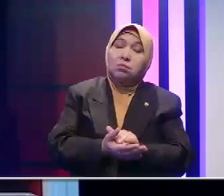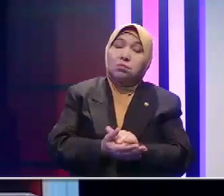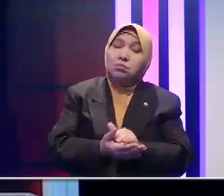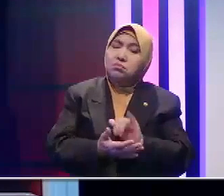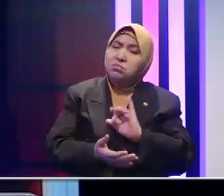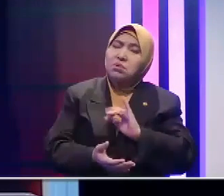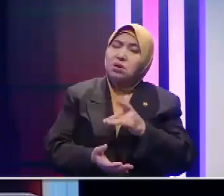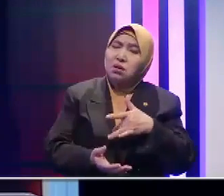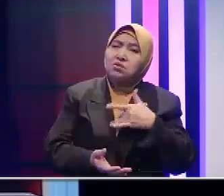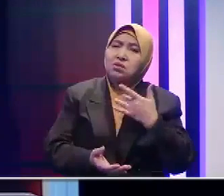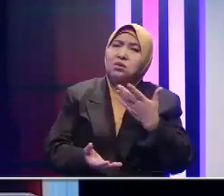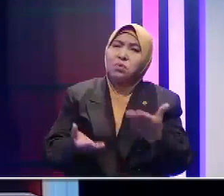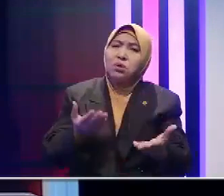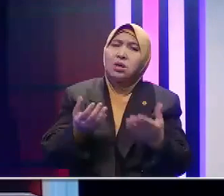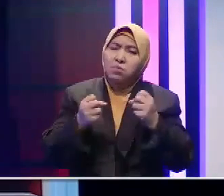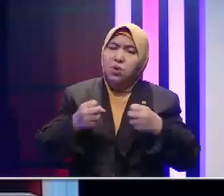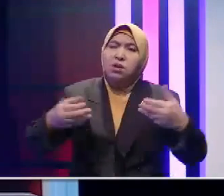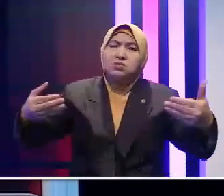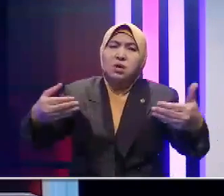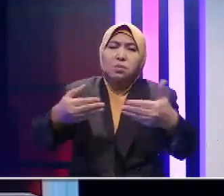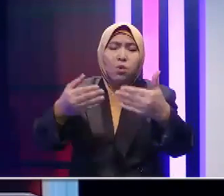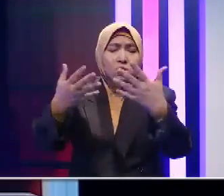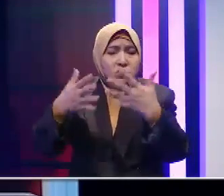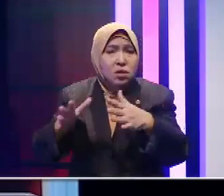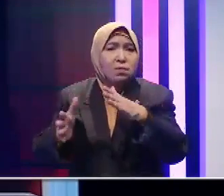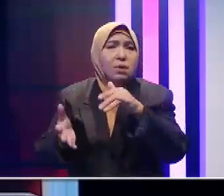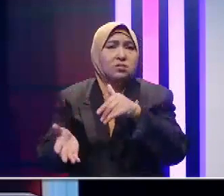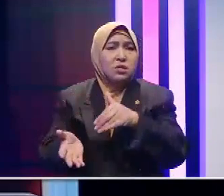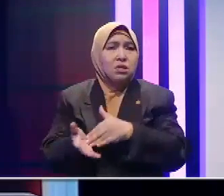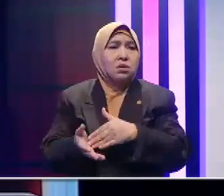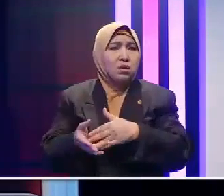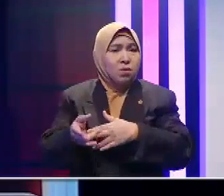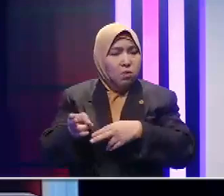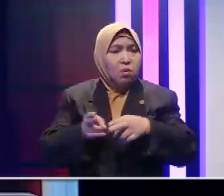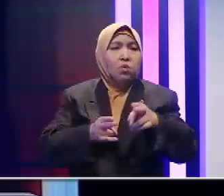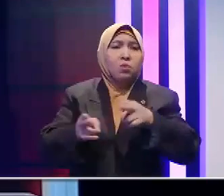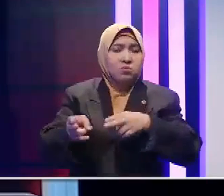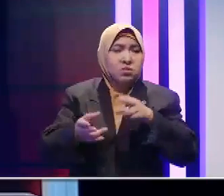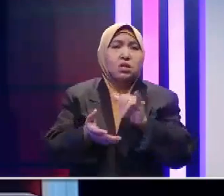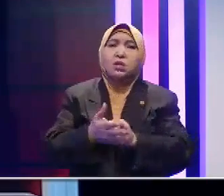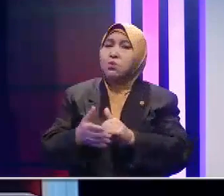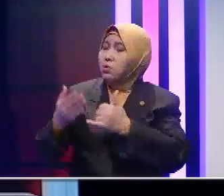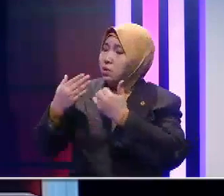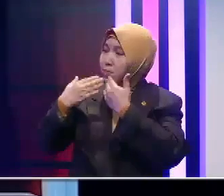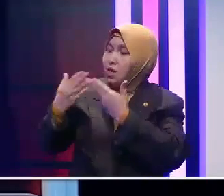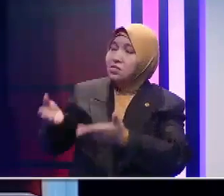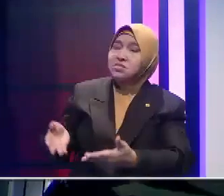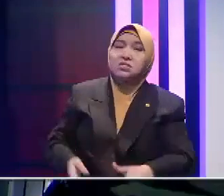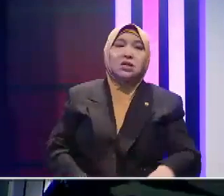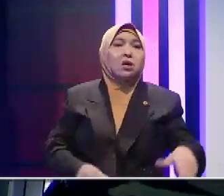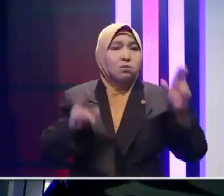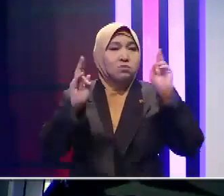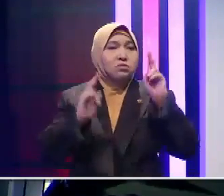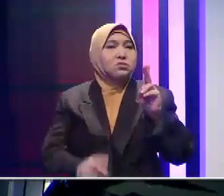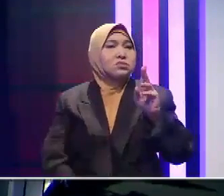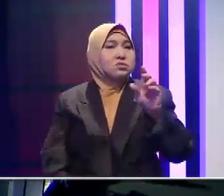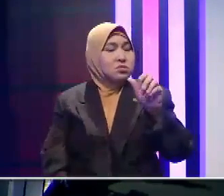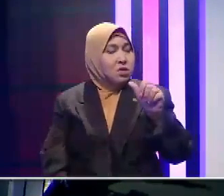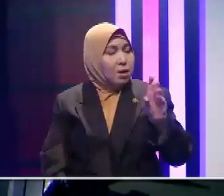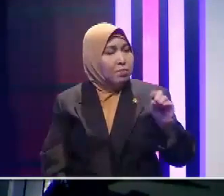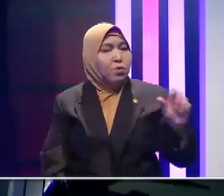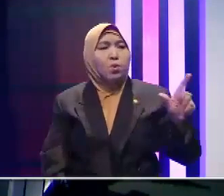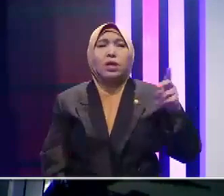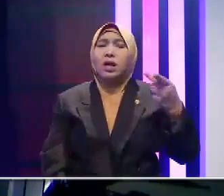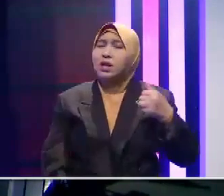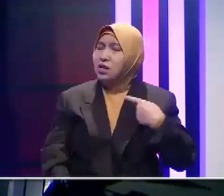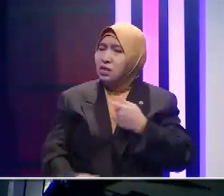rasa mungkin boleh sambung lah selepas ni tentang urusan-urusan tu. Baik, terima kasih Brother Abdul Ghani. InsyaAllah, Masya Allah. Sebenarnya banyak lagi tuan-puan